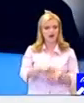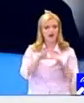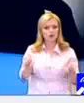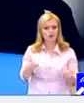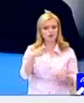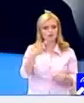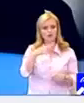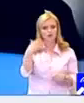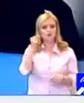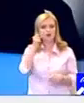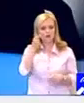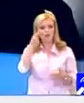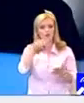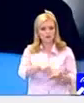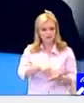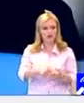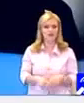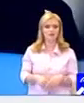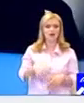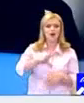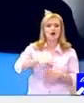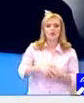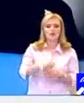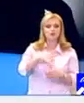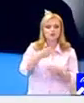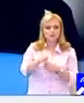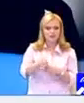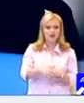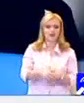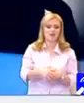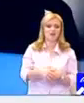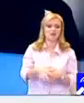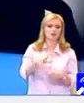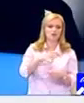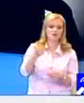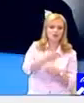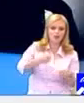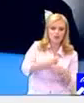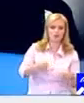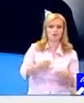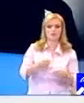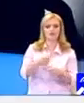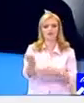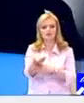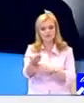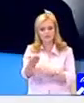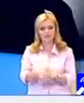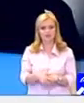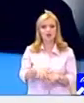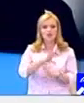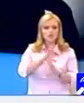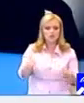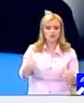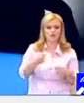Autoritățile susțin că tot mai mulți bărbați sunt pur și simplu cumpărați pentru muncă forțată, exploatare sexuală sau cerșetorie. Pentru a se